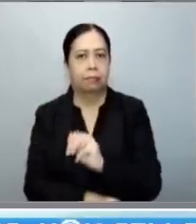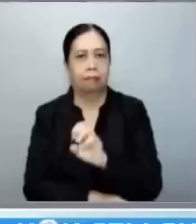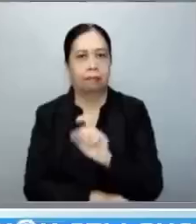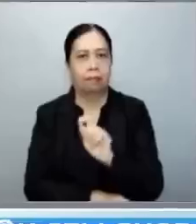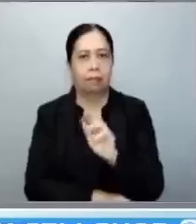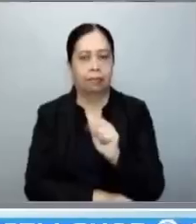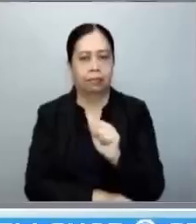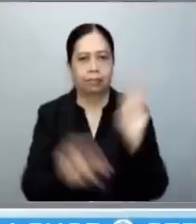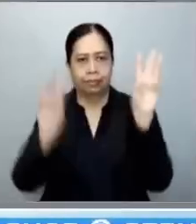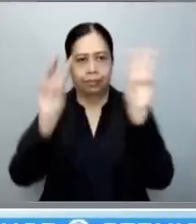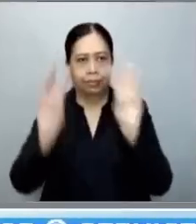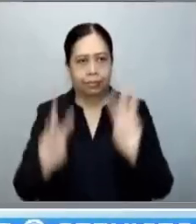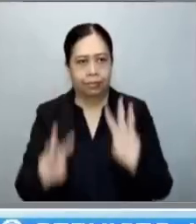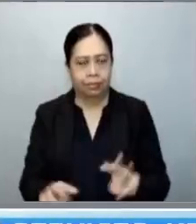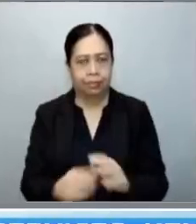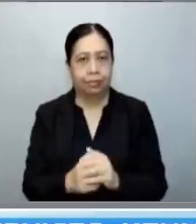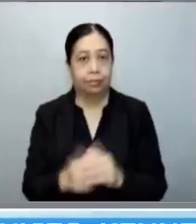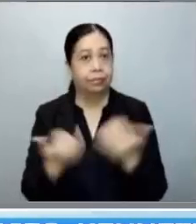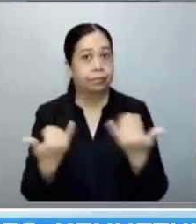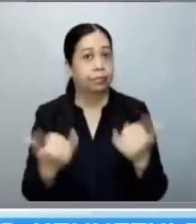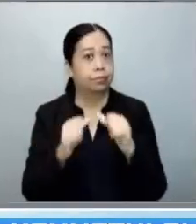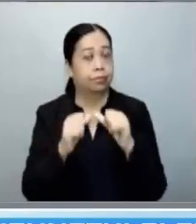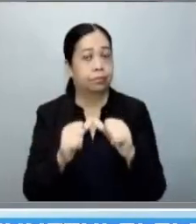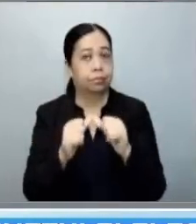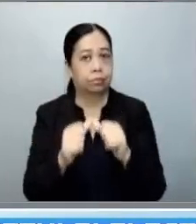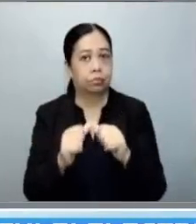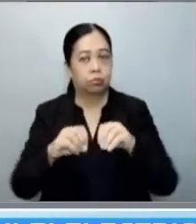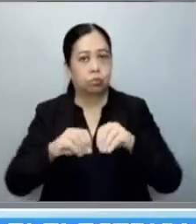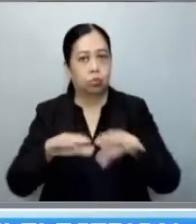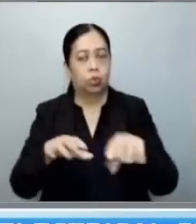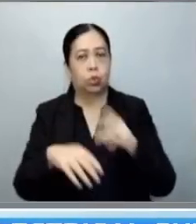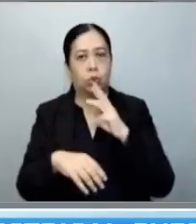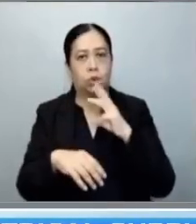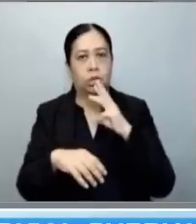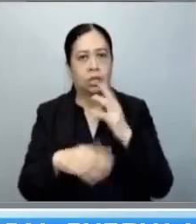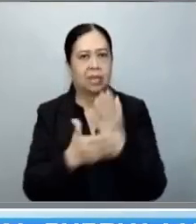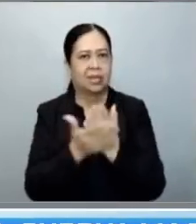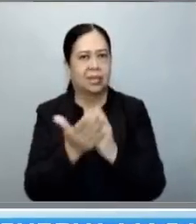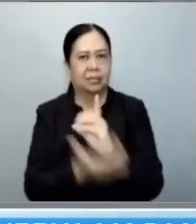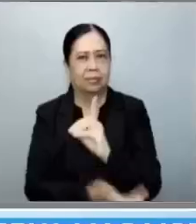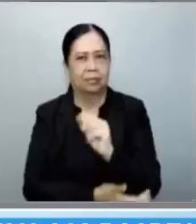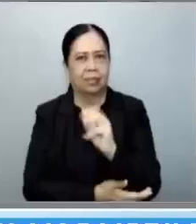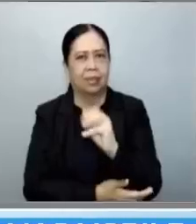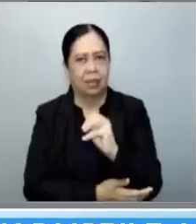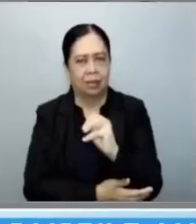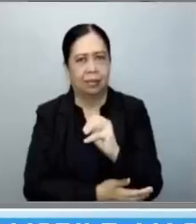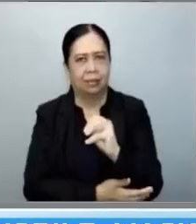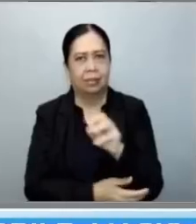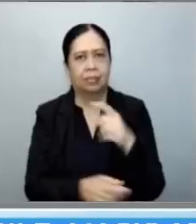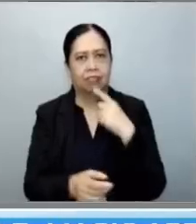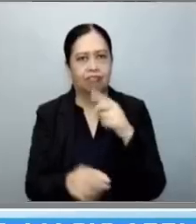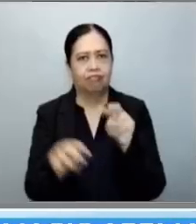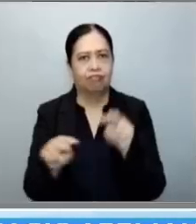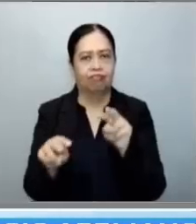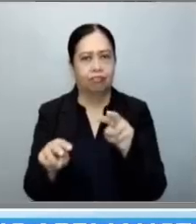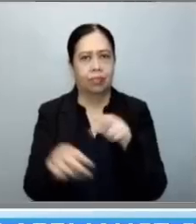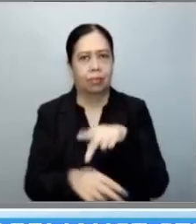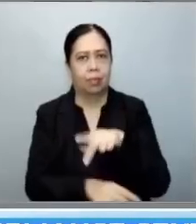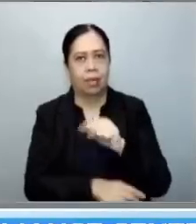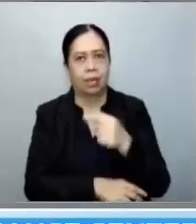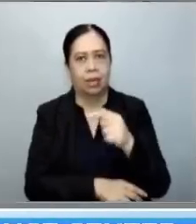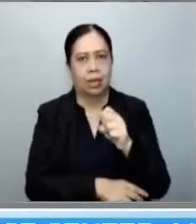Mga kapuso, patuloy na nagpapakawala ng tubig ang ilang dam sa bansa. Base sa monitoring ng PAGASA, makalipas